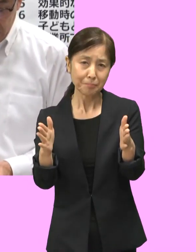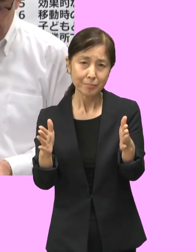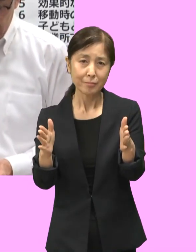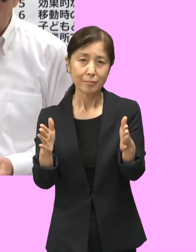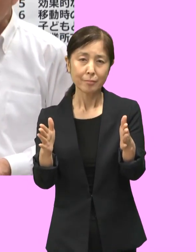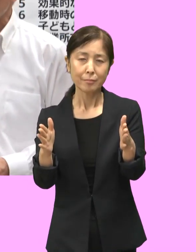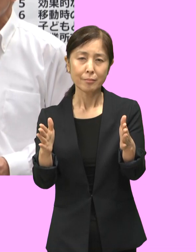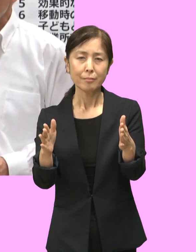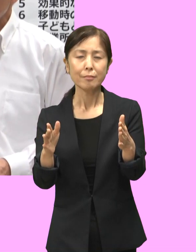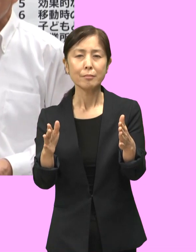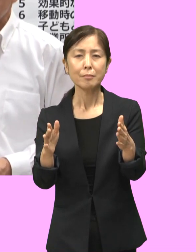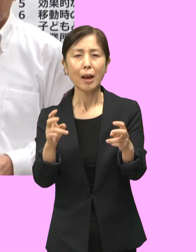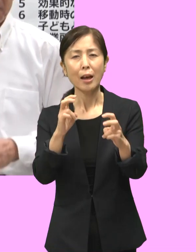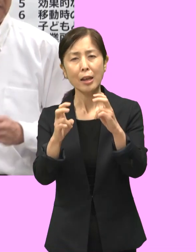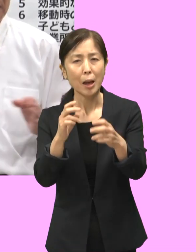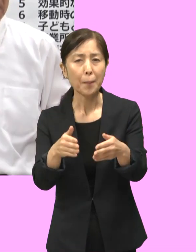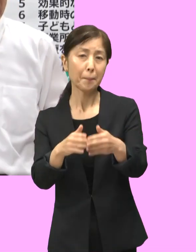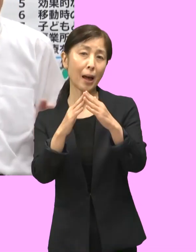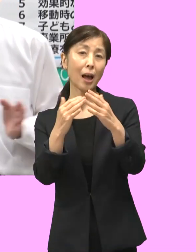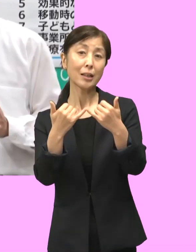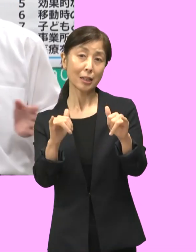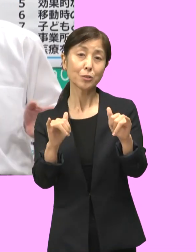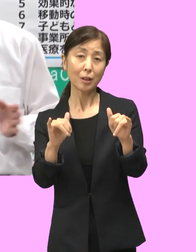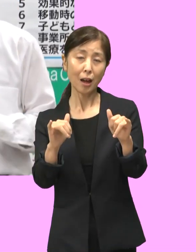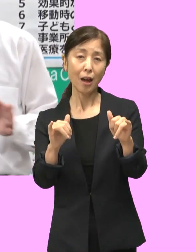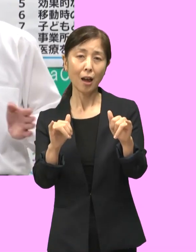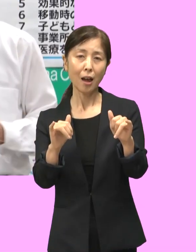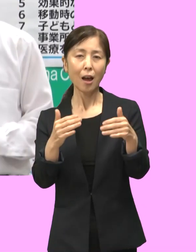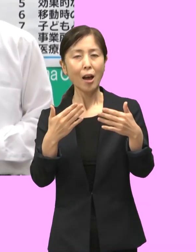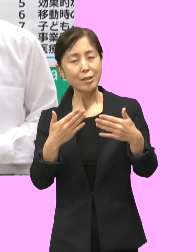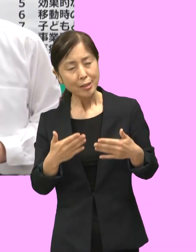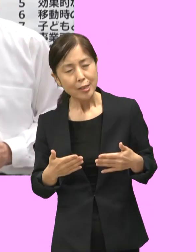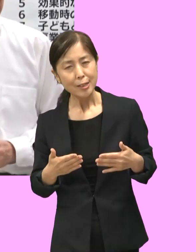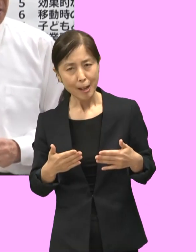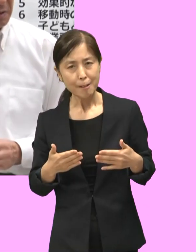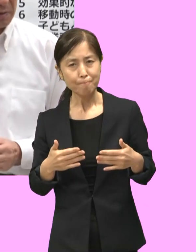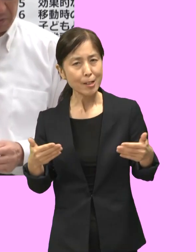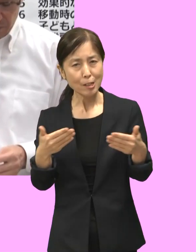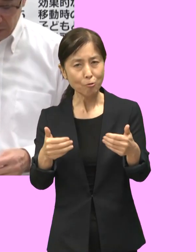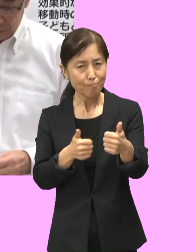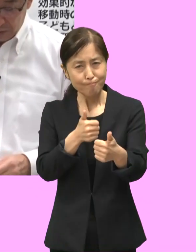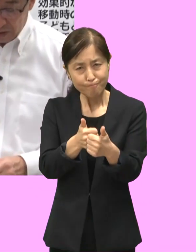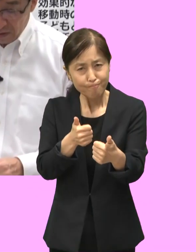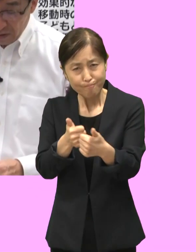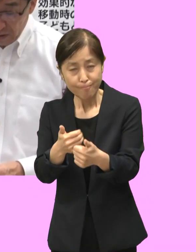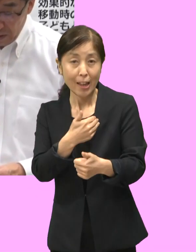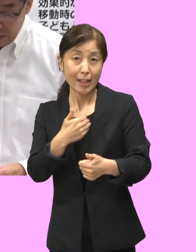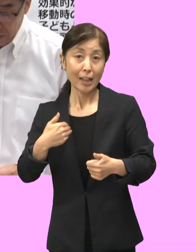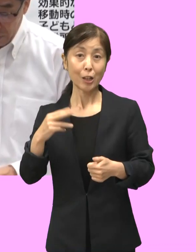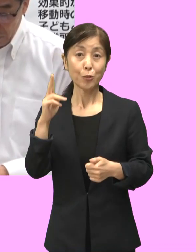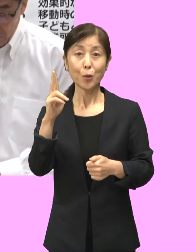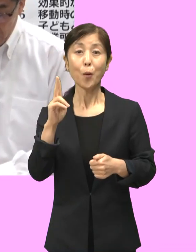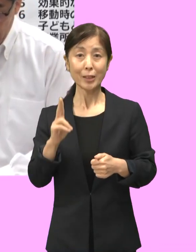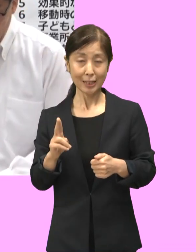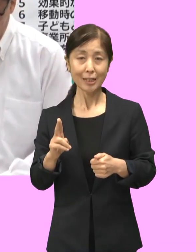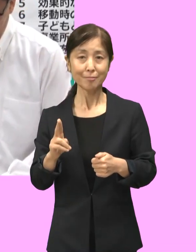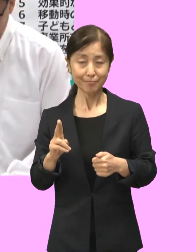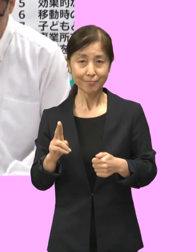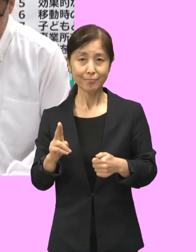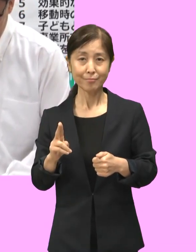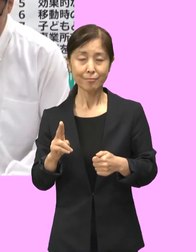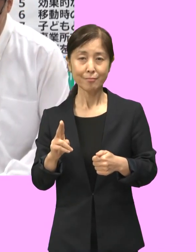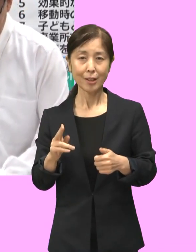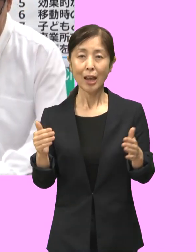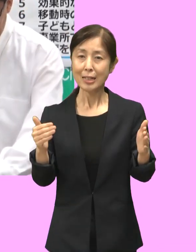事業を開始した人がですね、起業した人が安定してこの企業にチャレンジできるようにということで、これを